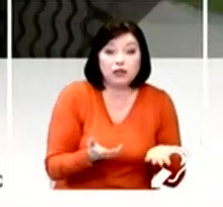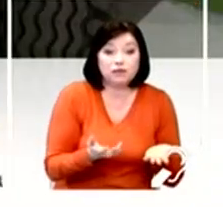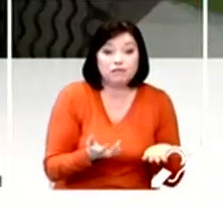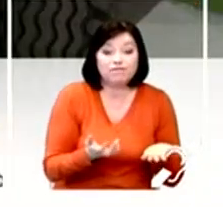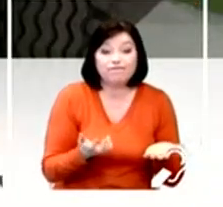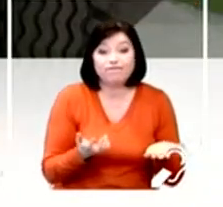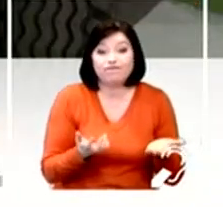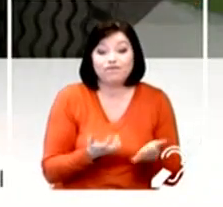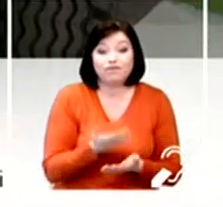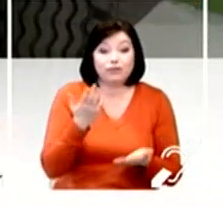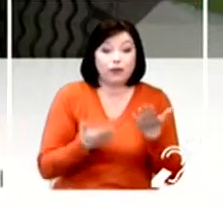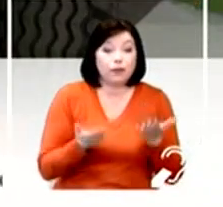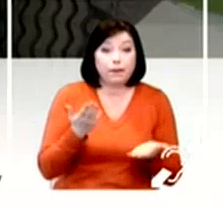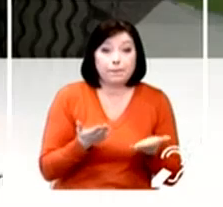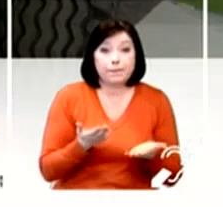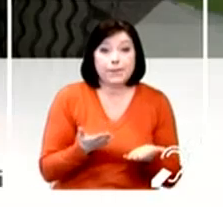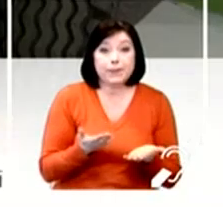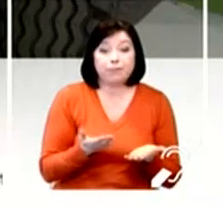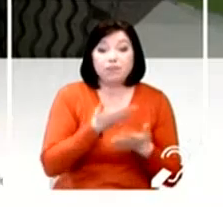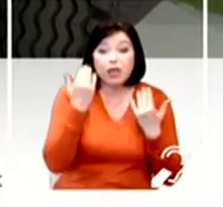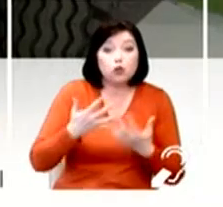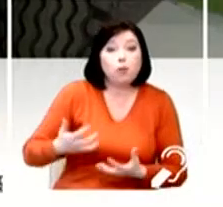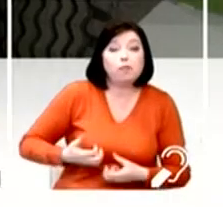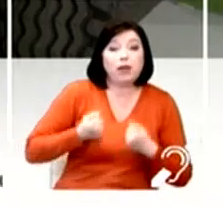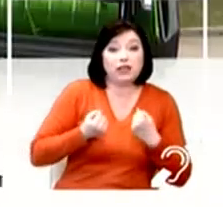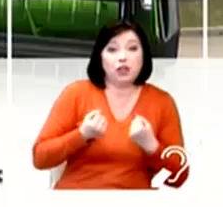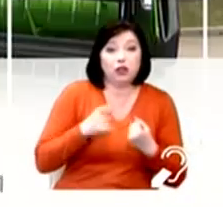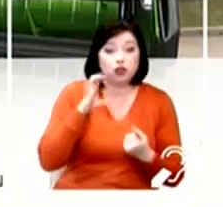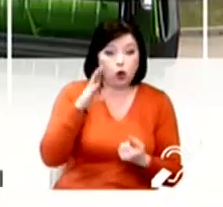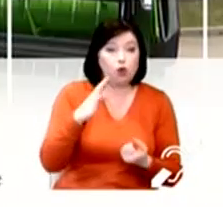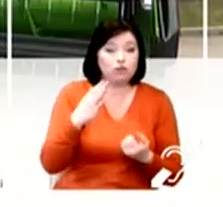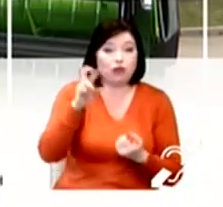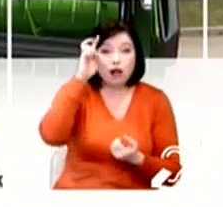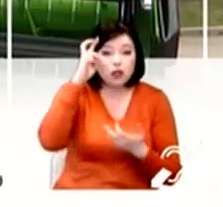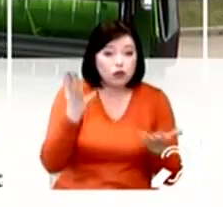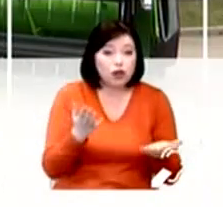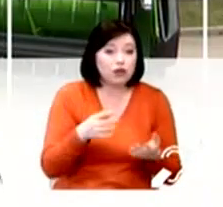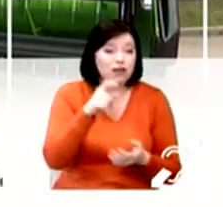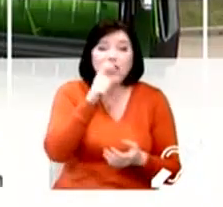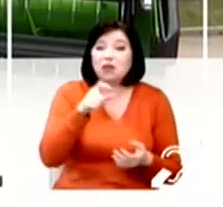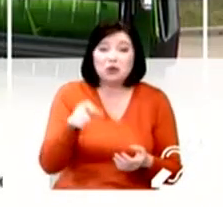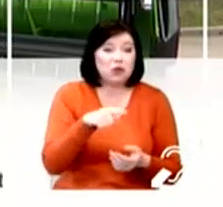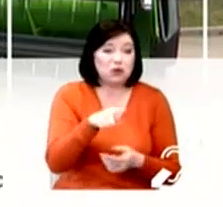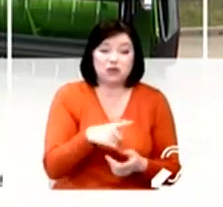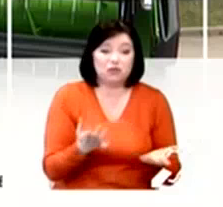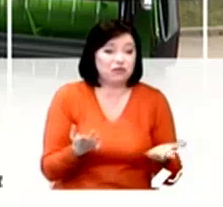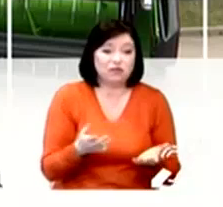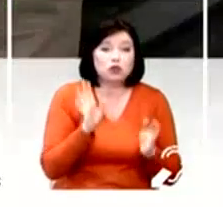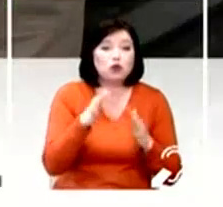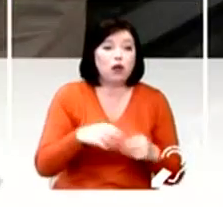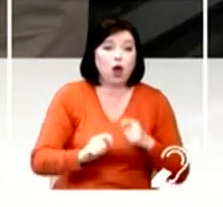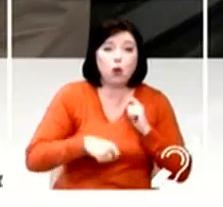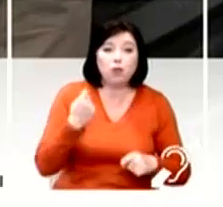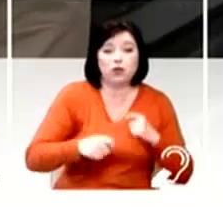că dacă nu e o susținere de la organe, oamenii din an în an numai în